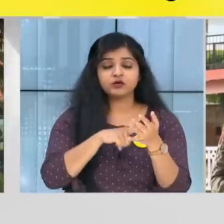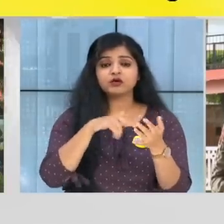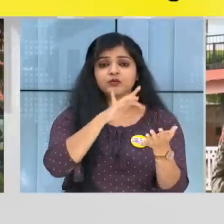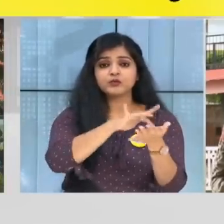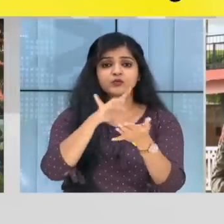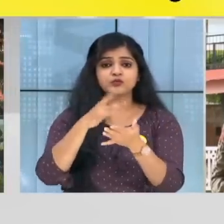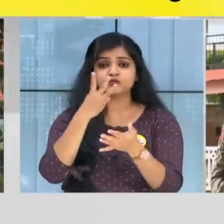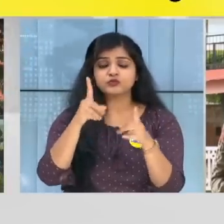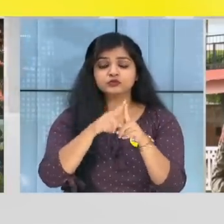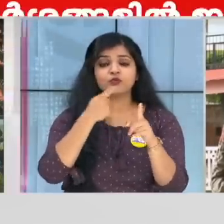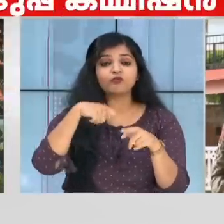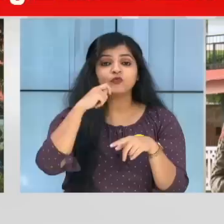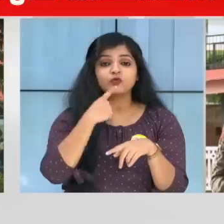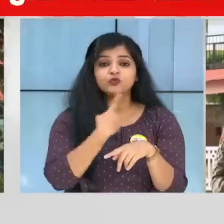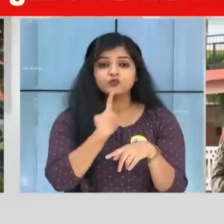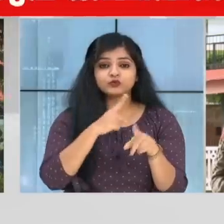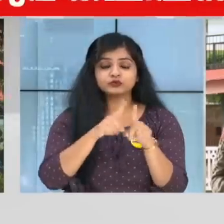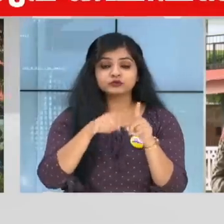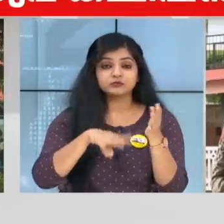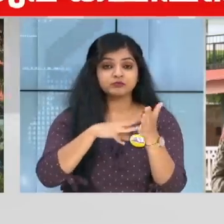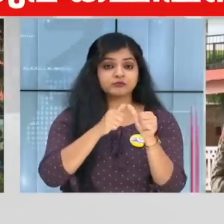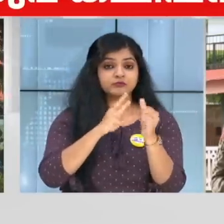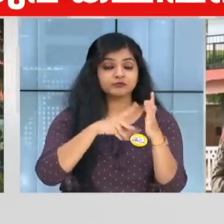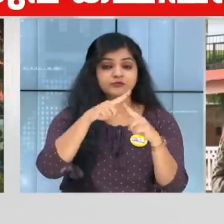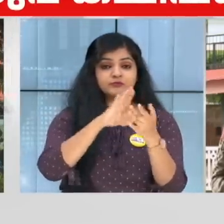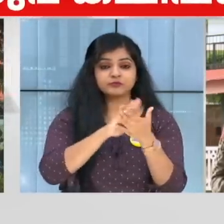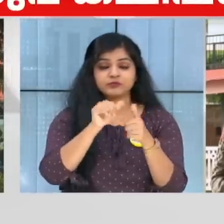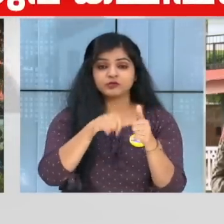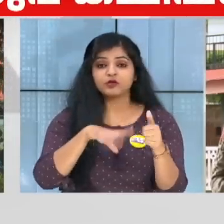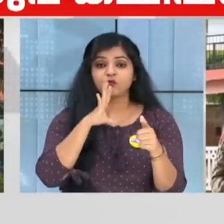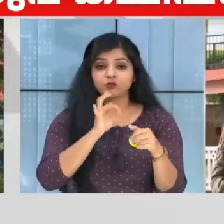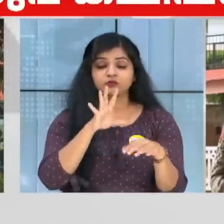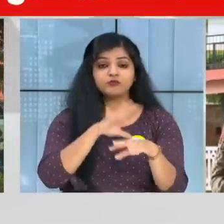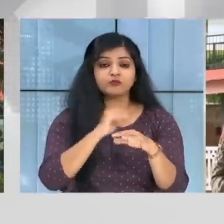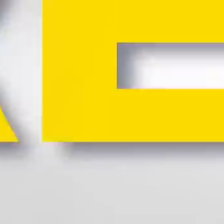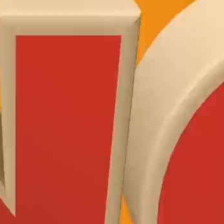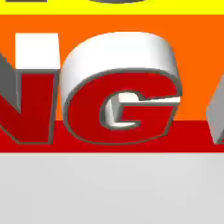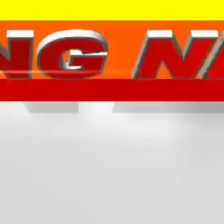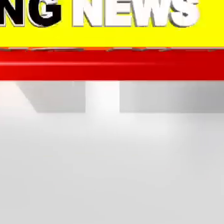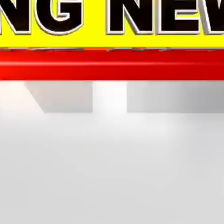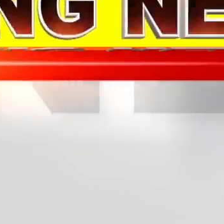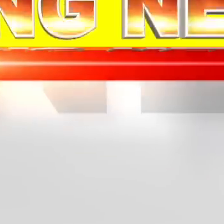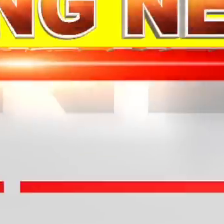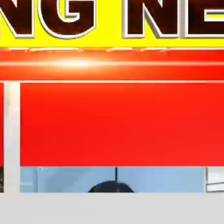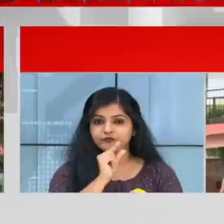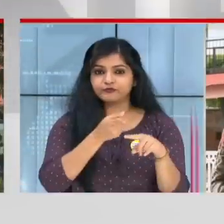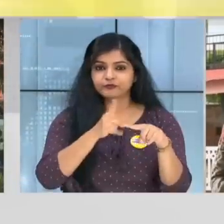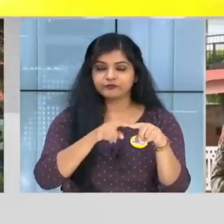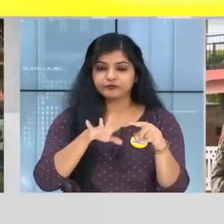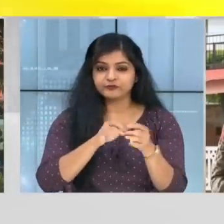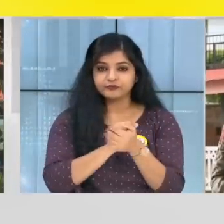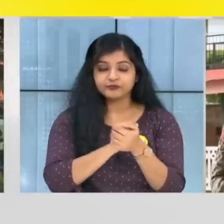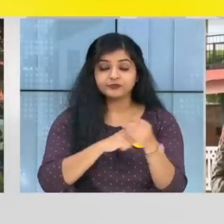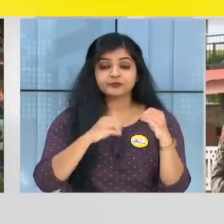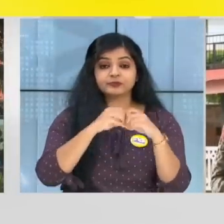അല്ലെങ്കിൽ പിതാവ് ആരാണ് എന്ന് മമത ആദ്യം ഉറപ്പിക്കട്ടെ എന്നുള്ളതായിരുന്നു ദിലീപ് ഘോഷിന്റെ പരാമർശം. ഇത് ഈ